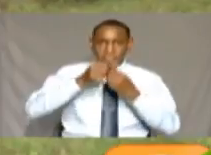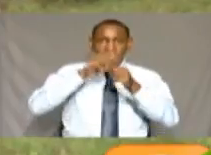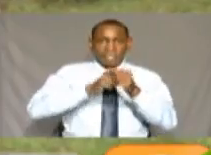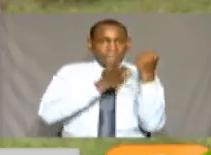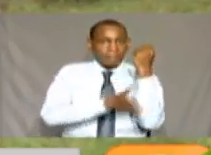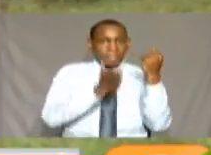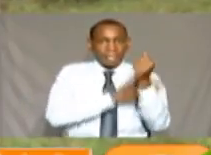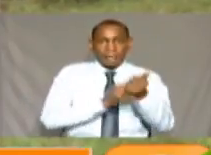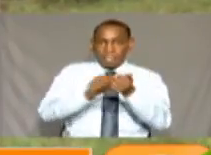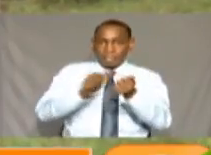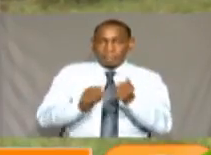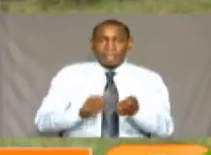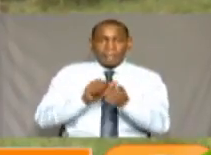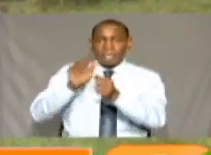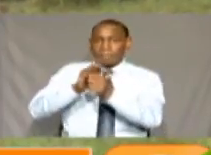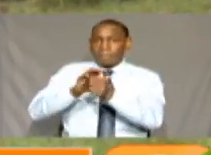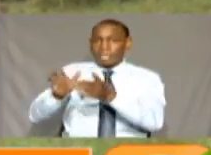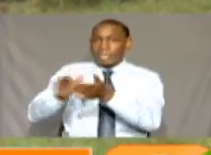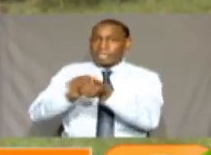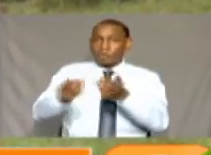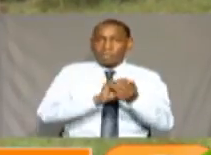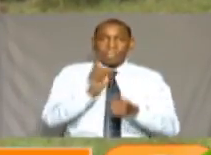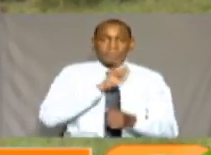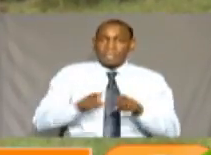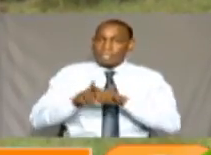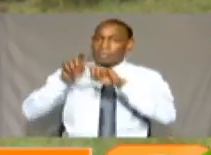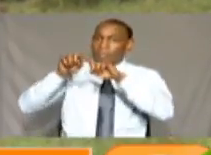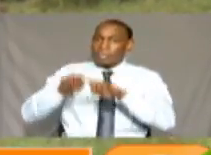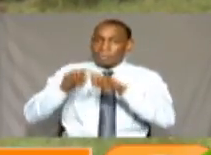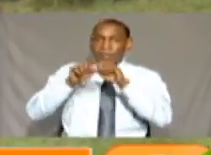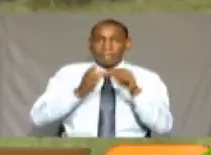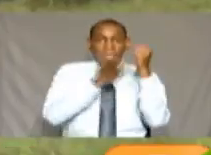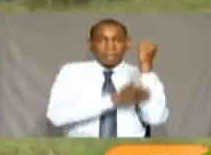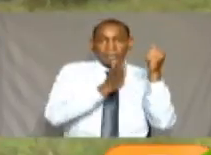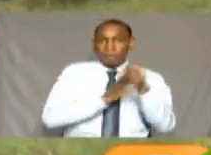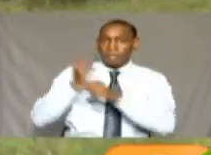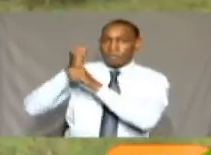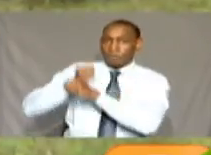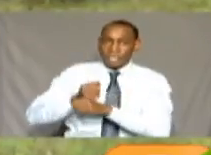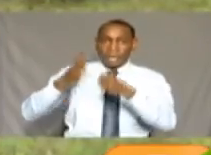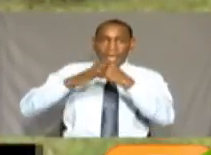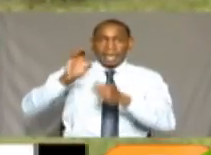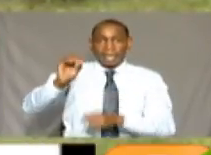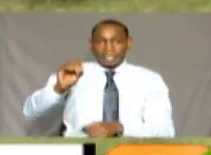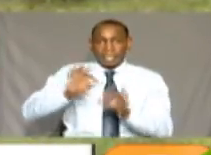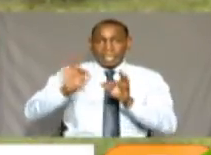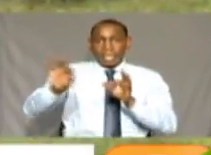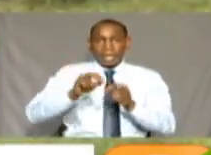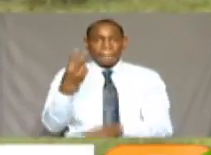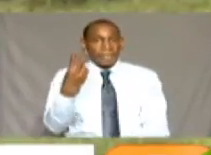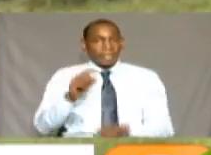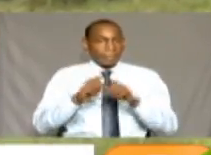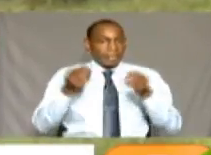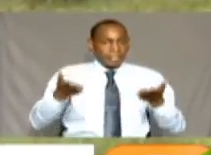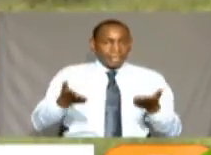sababu mahindi mengi yameharibika. Hasa kama nilikuwa nategemea naweza kufuna kunia 60 kwa hizi eka 2. Lakini hivi